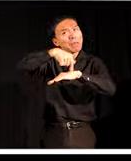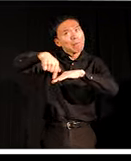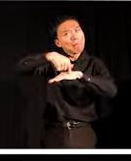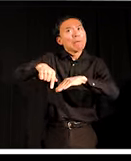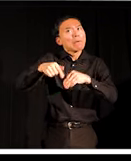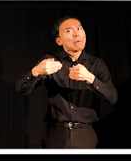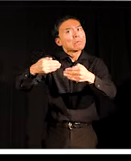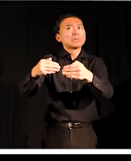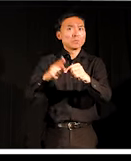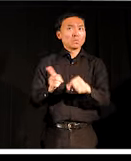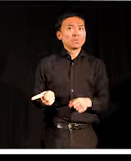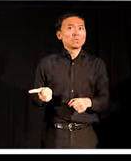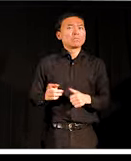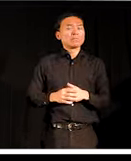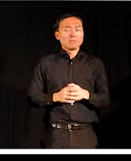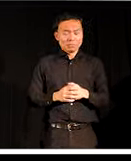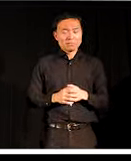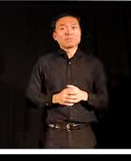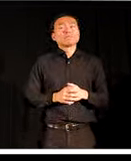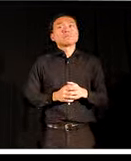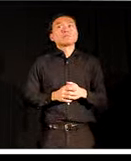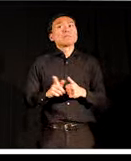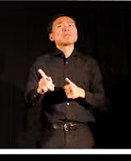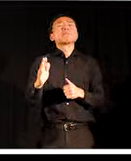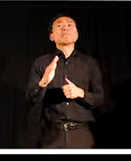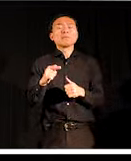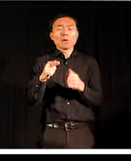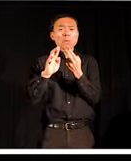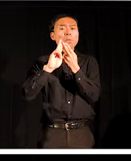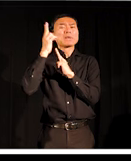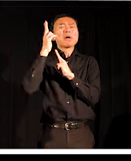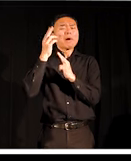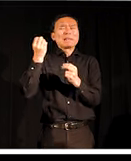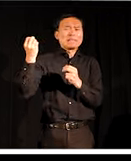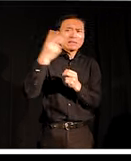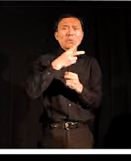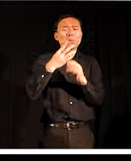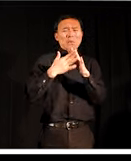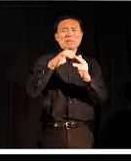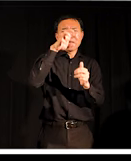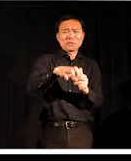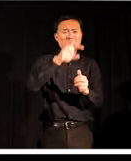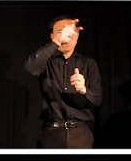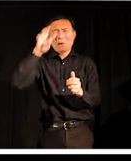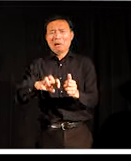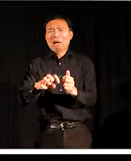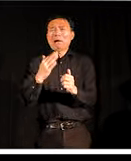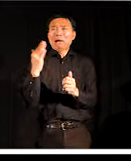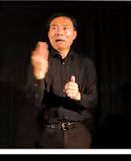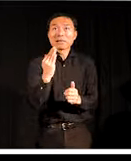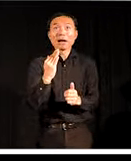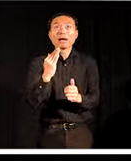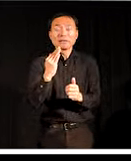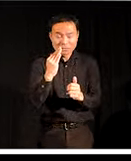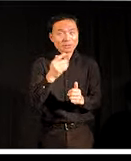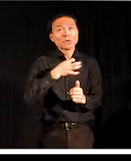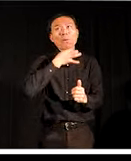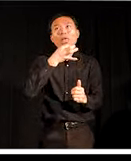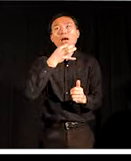ますそのような中で沖縄では沖縄2度と戦場にしてはならないという声が広がっています